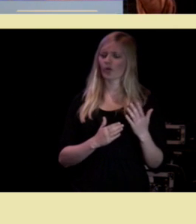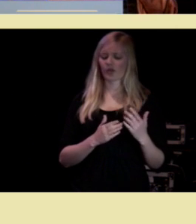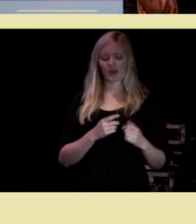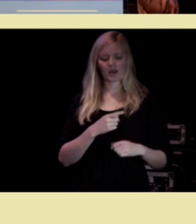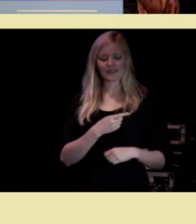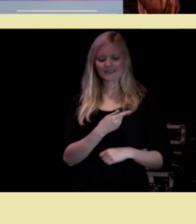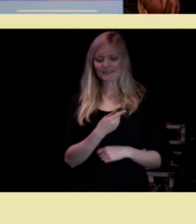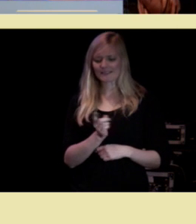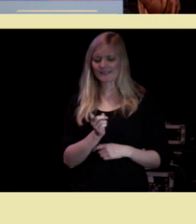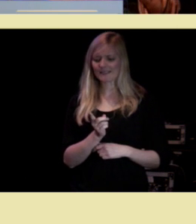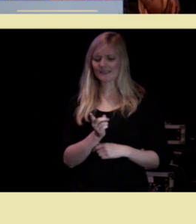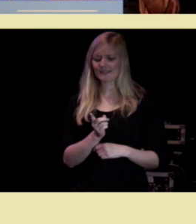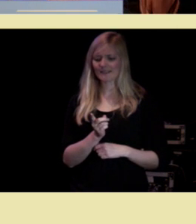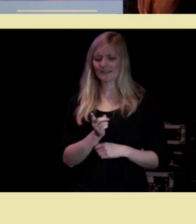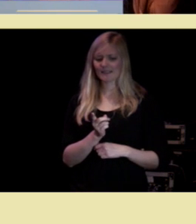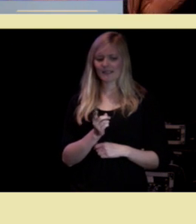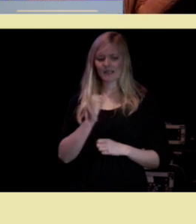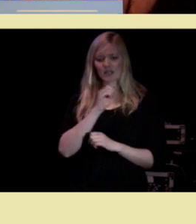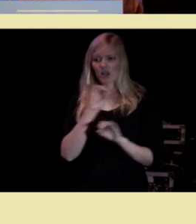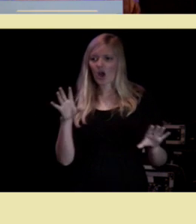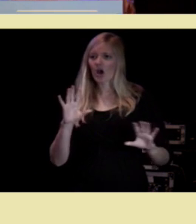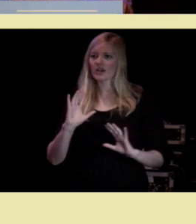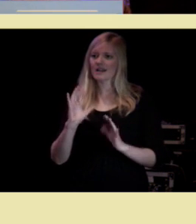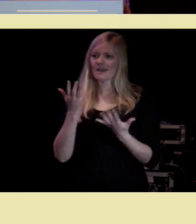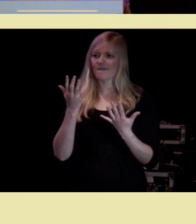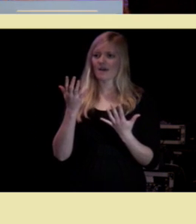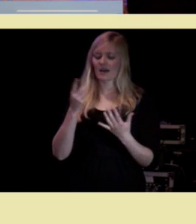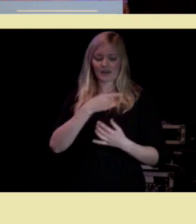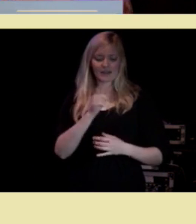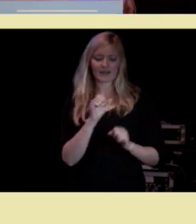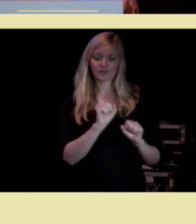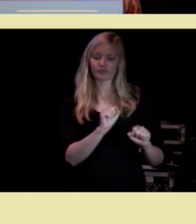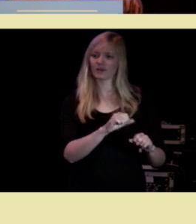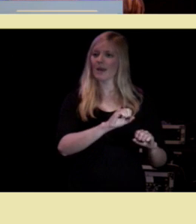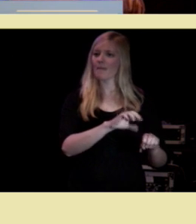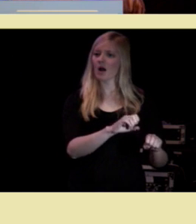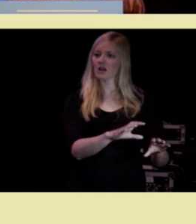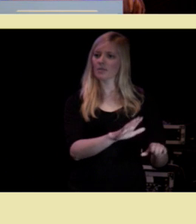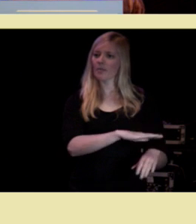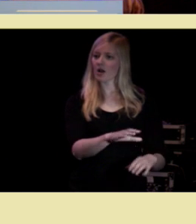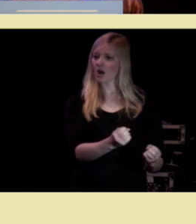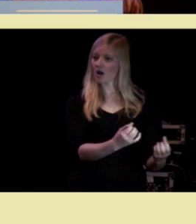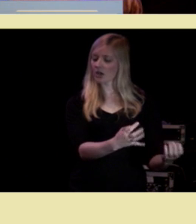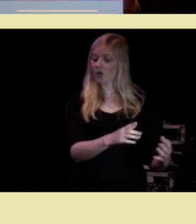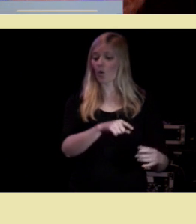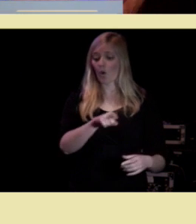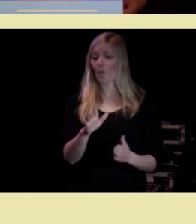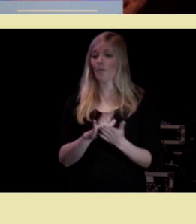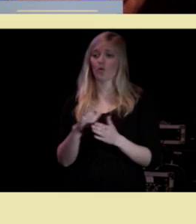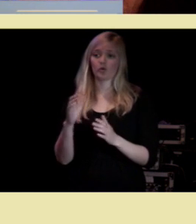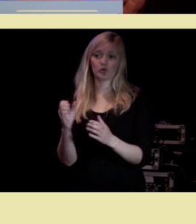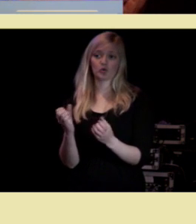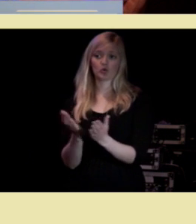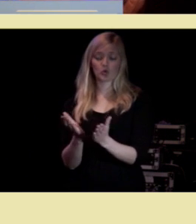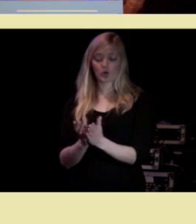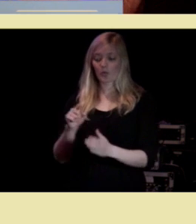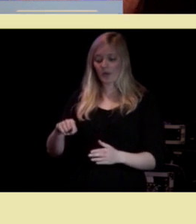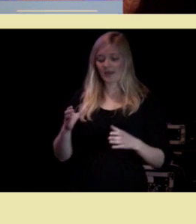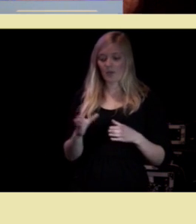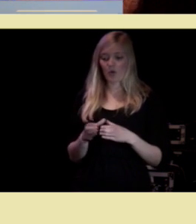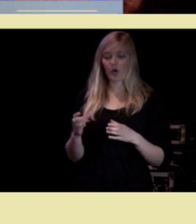å få de til å takle livet sitt på, at de i barnehagen. og at de på skolen. Så vi etablerte denne